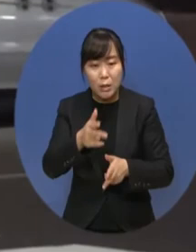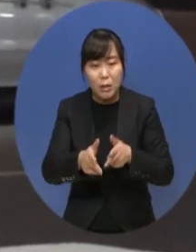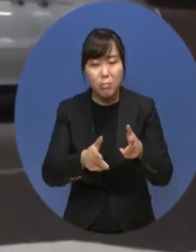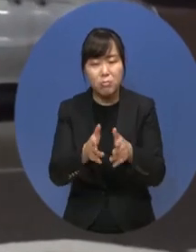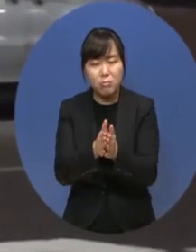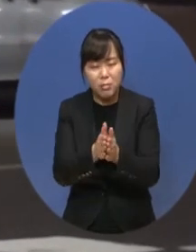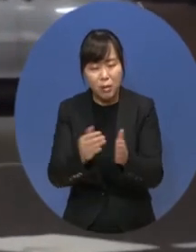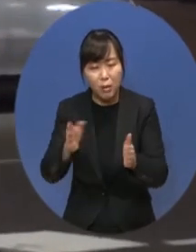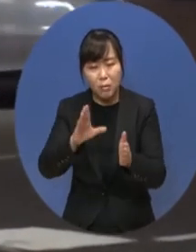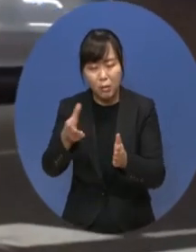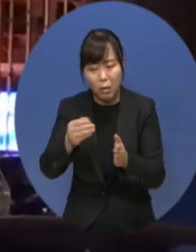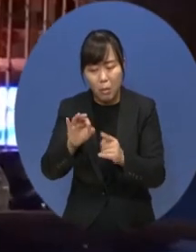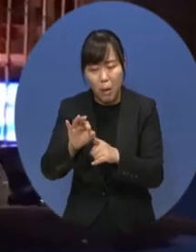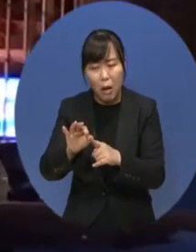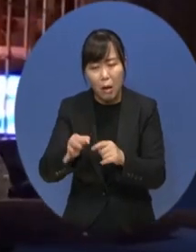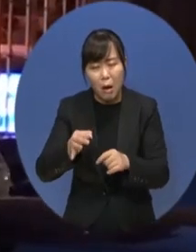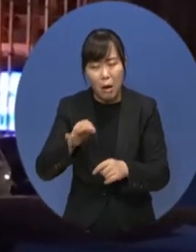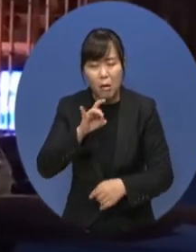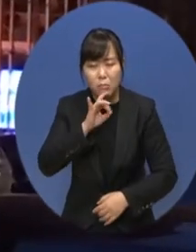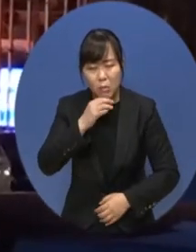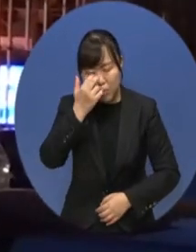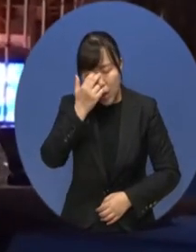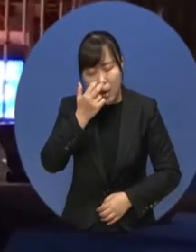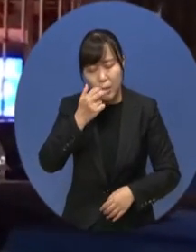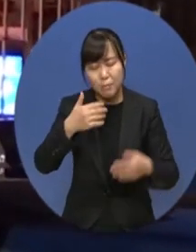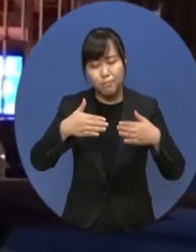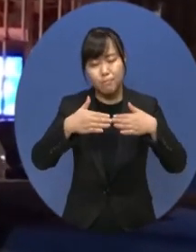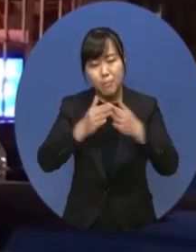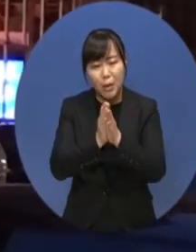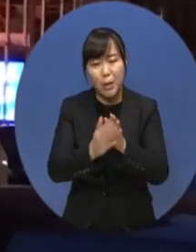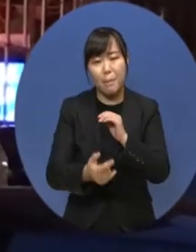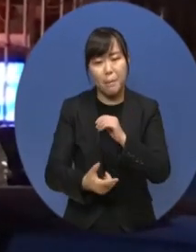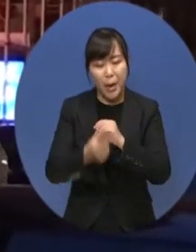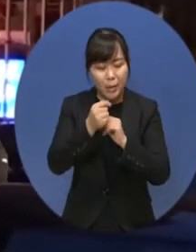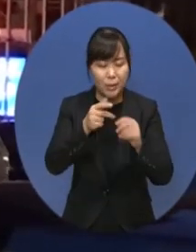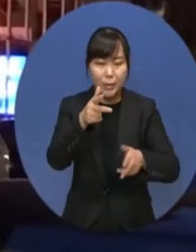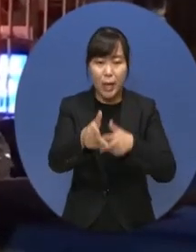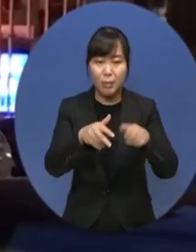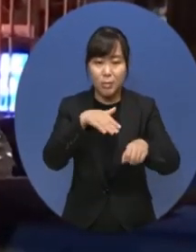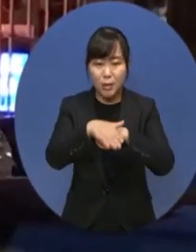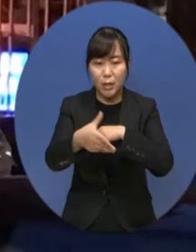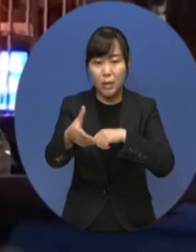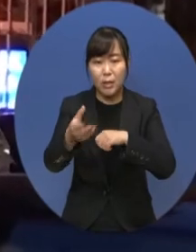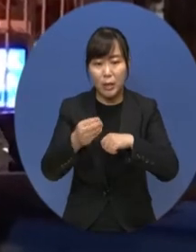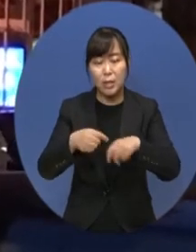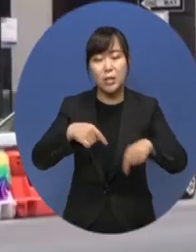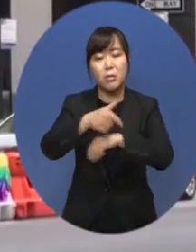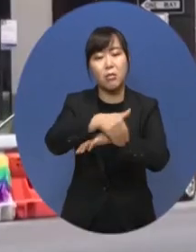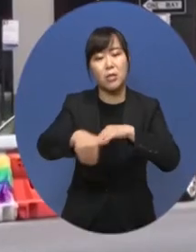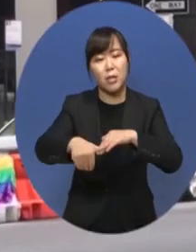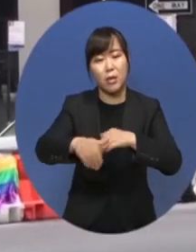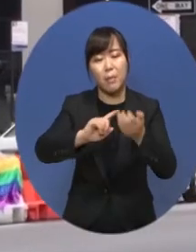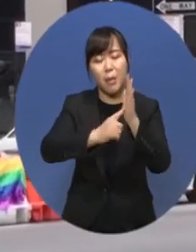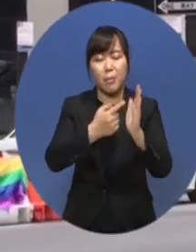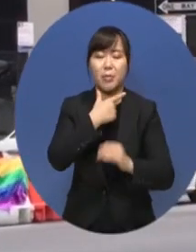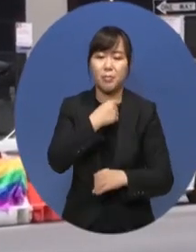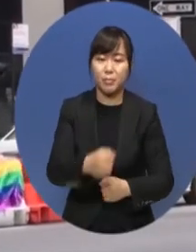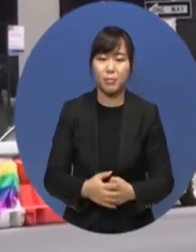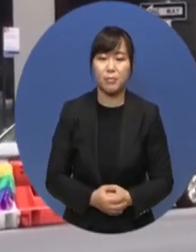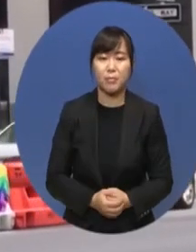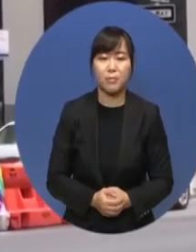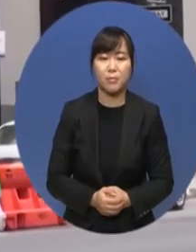렌트비를 내지 못해 눈물로 폐업의 기로에 선 업주들은 하루빨리 상업용 렌트 정책이 나오기를 희망하고 있습니다.